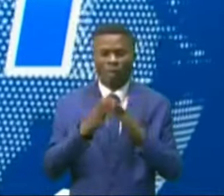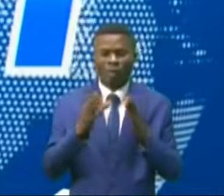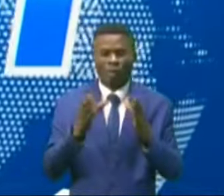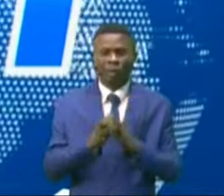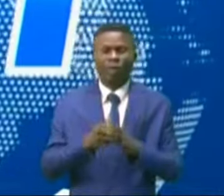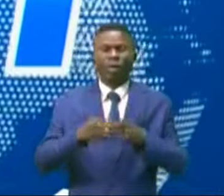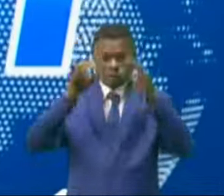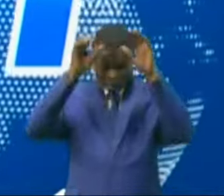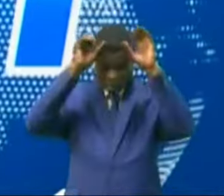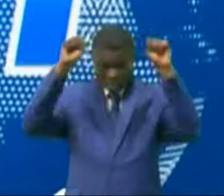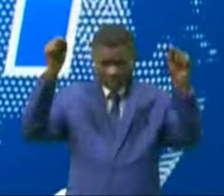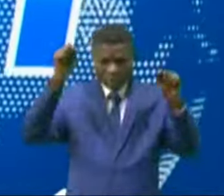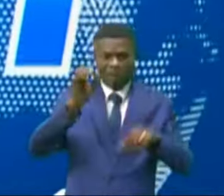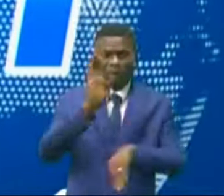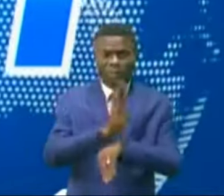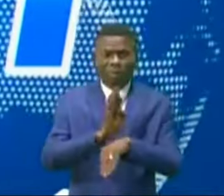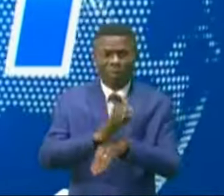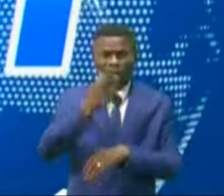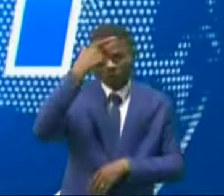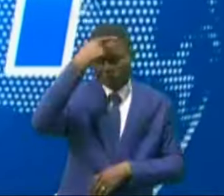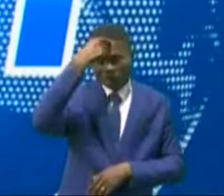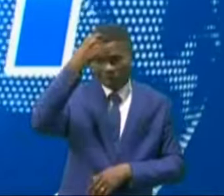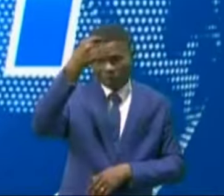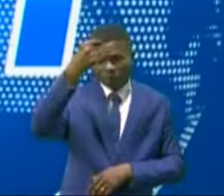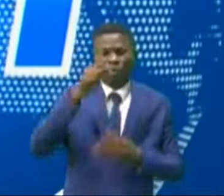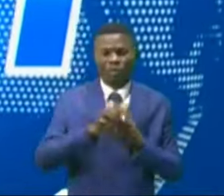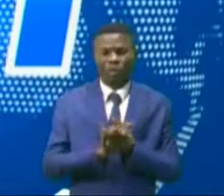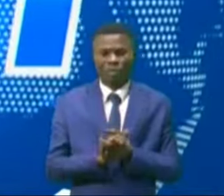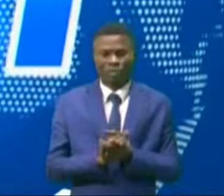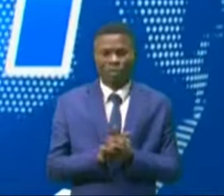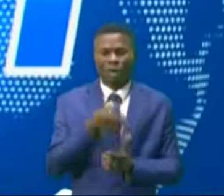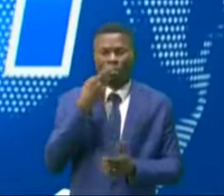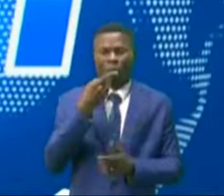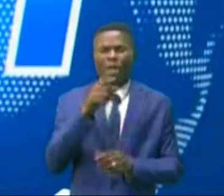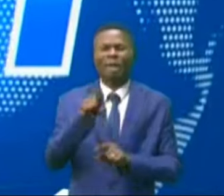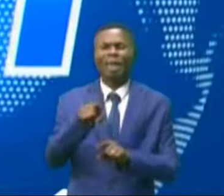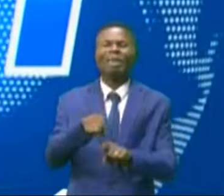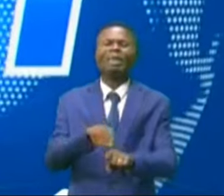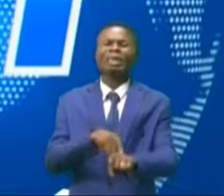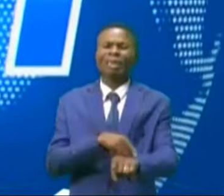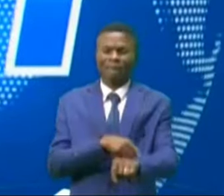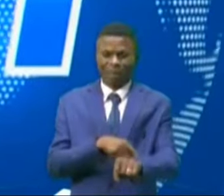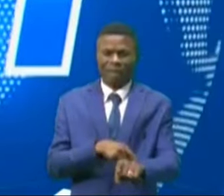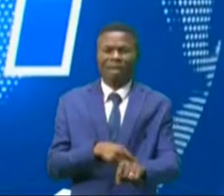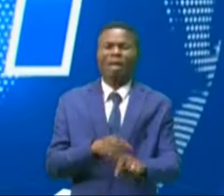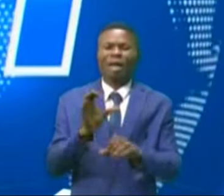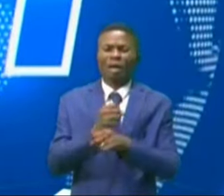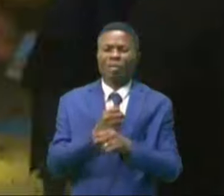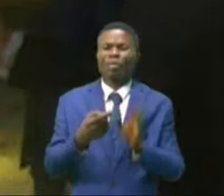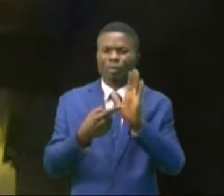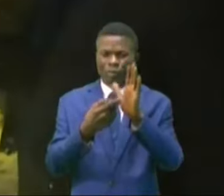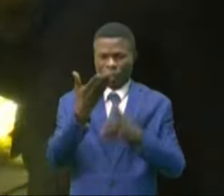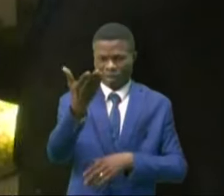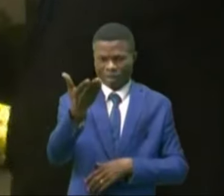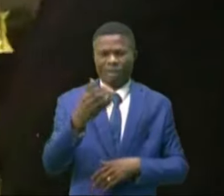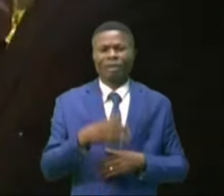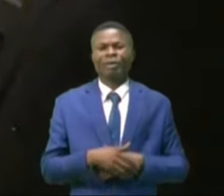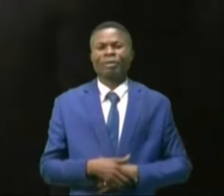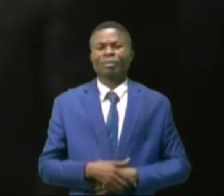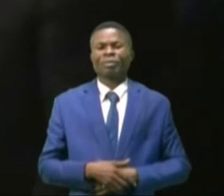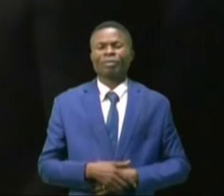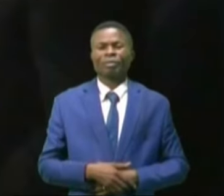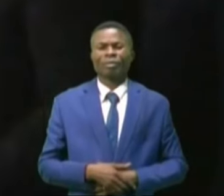avec son homologue Denis Sassou Nguesso. Un long entretien dont voici un extrait.